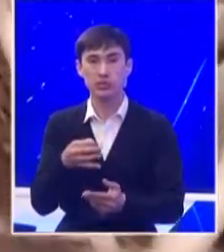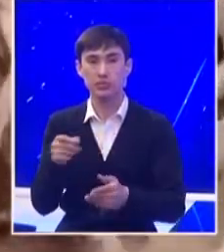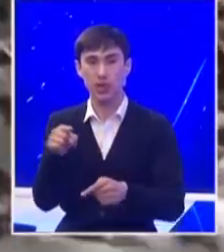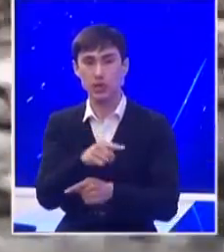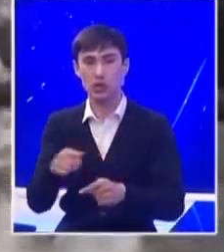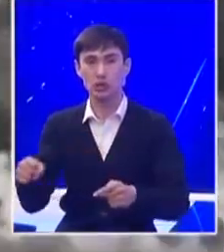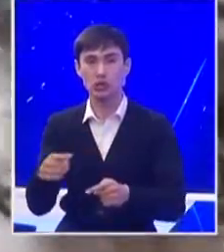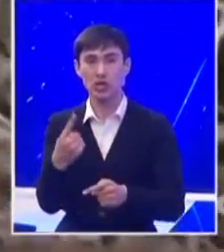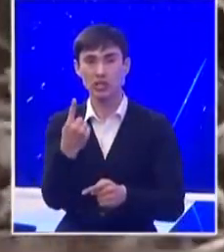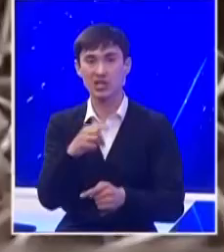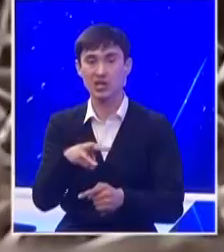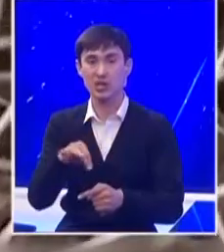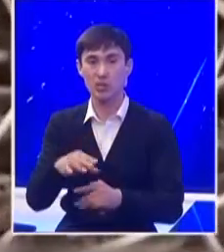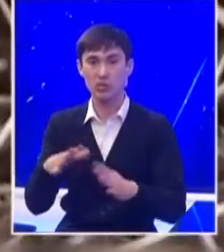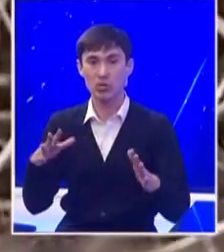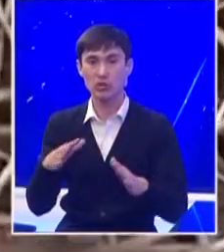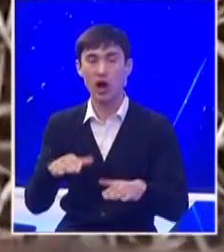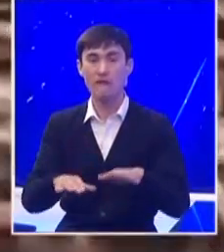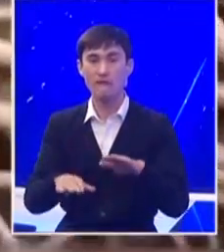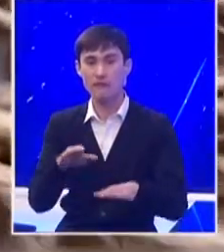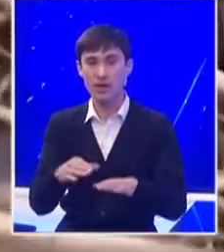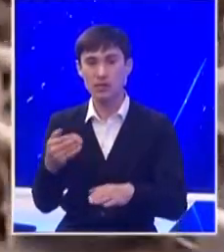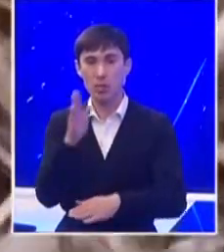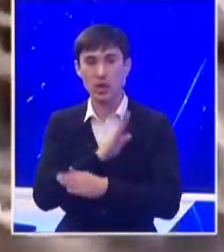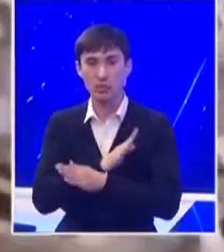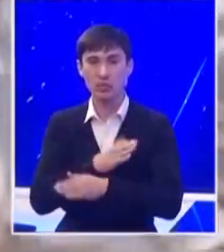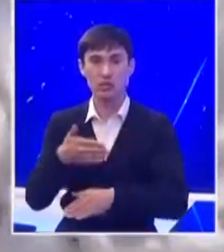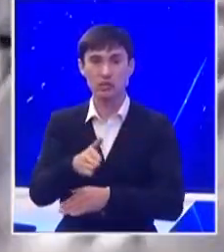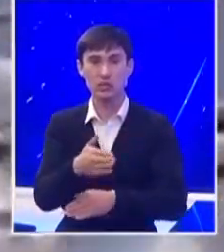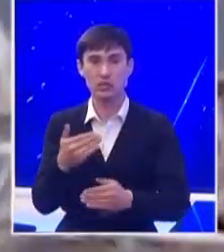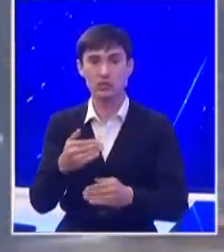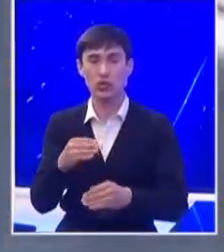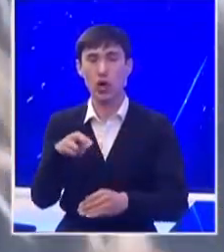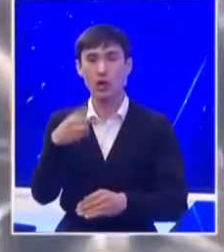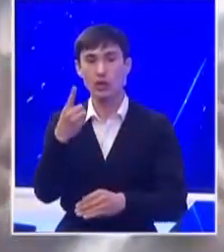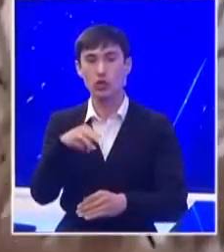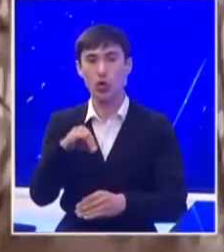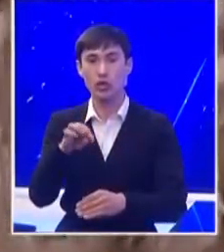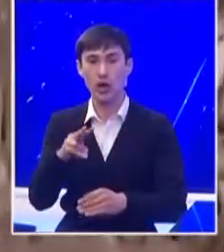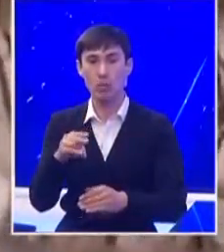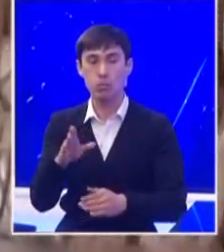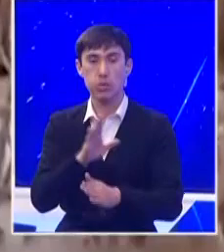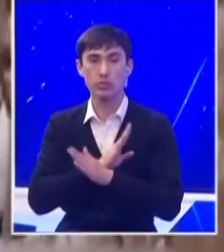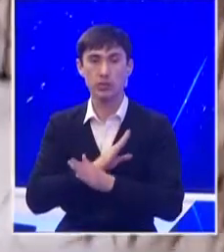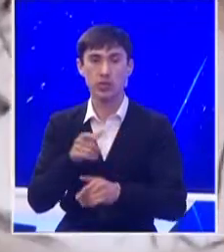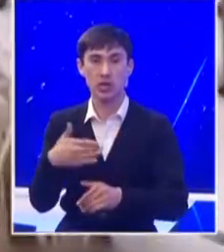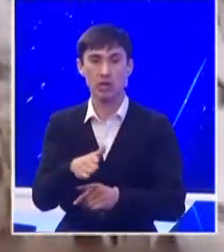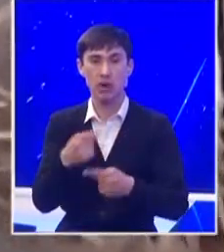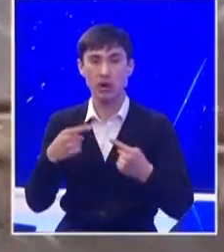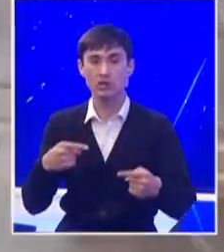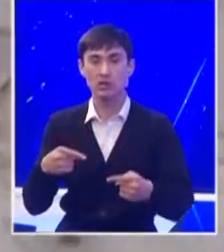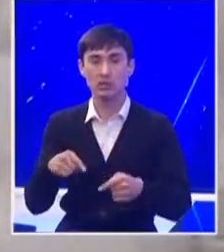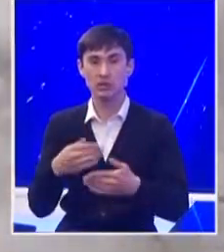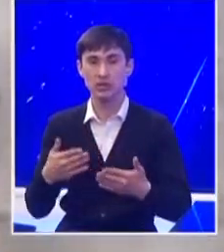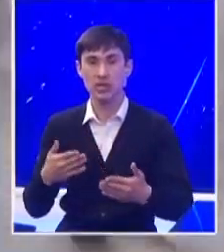чуть больше километра, а вес погибшей ихтиофауны – порядка тонны. Погибшая рыба в основном промысловых пород. Сейчас на